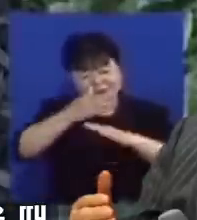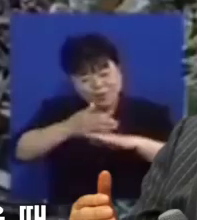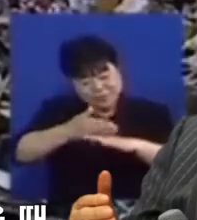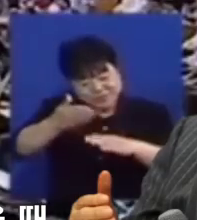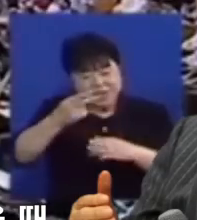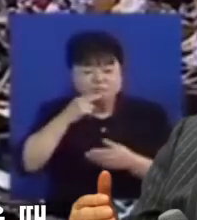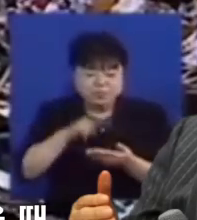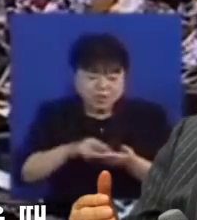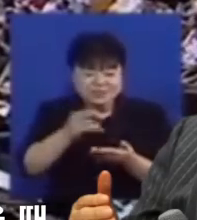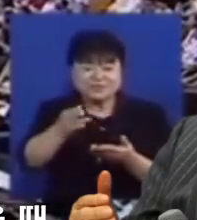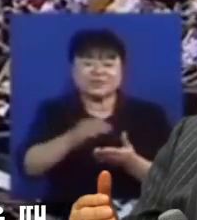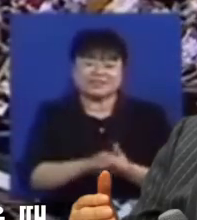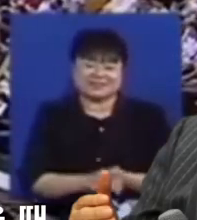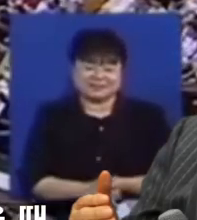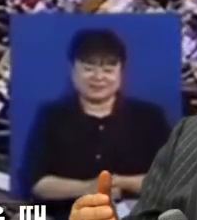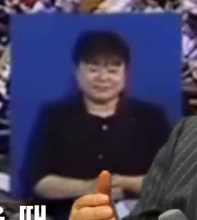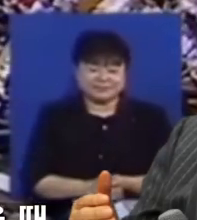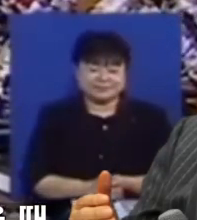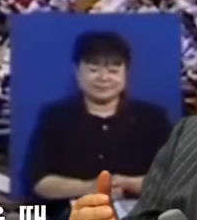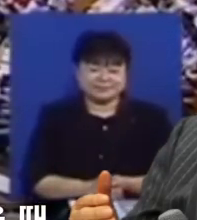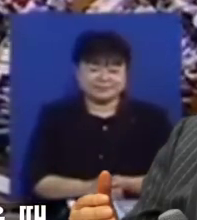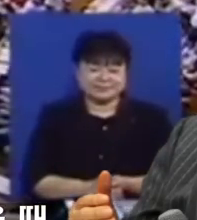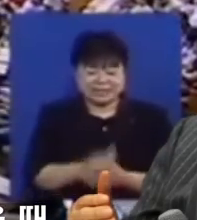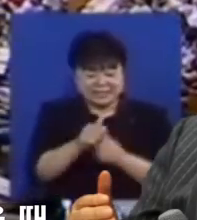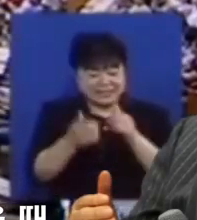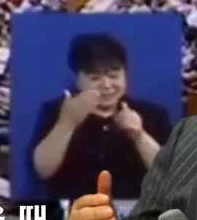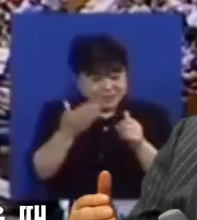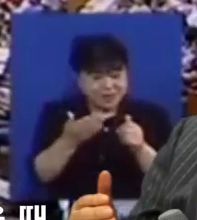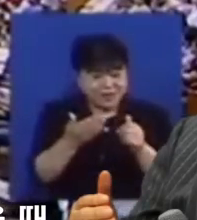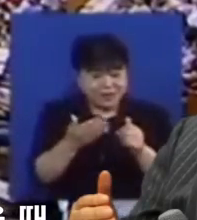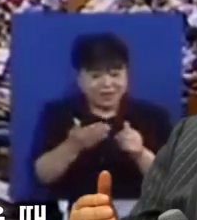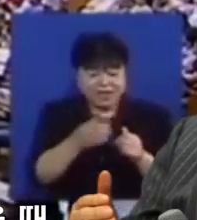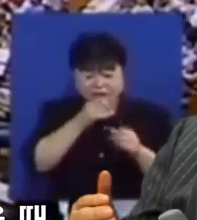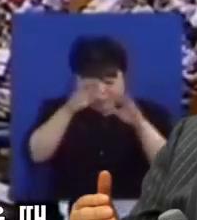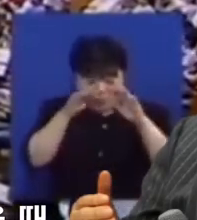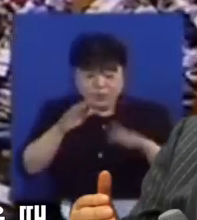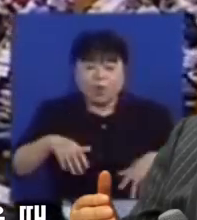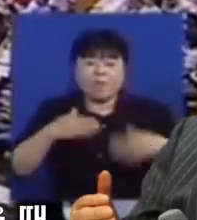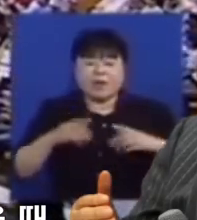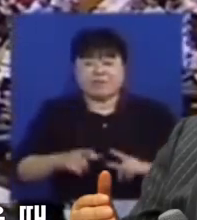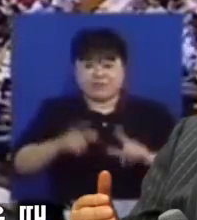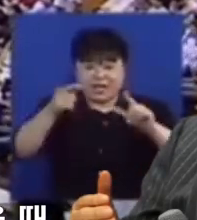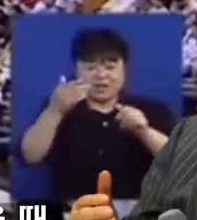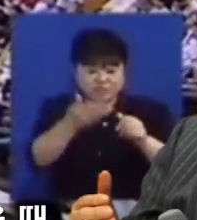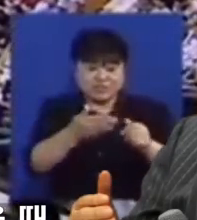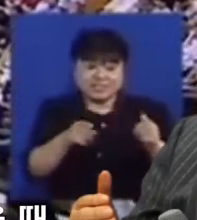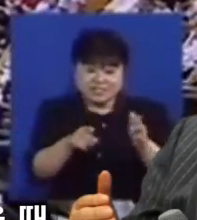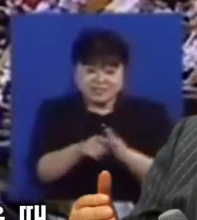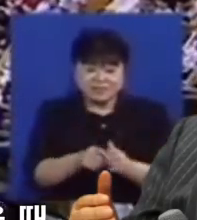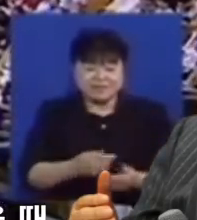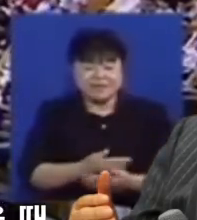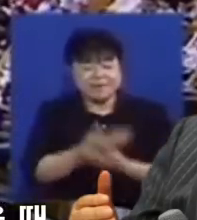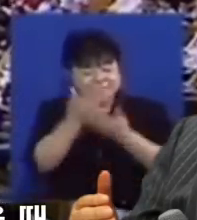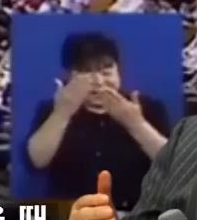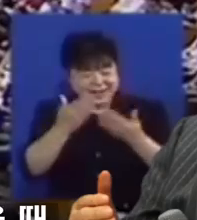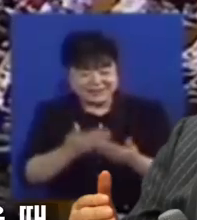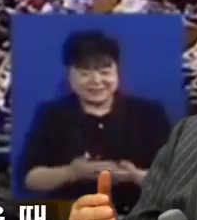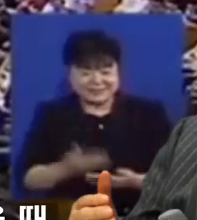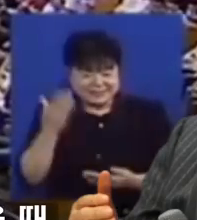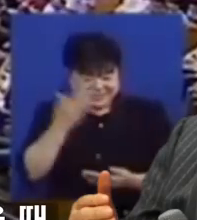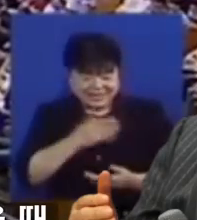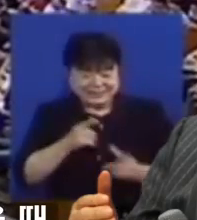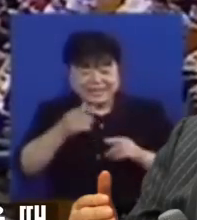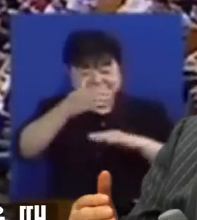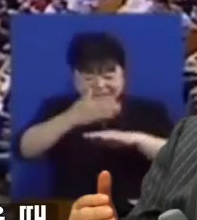감사하다는 편지를 늘 쓰는 것이 기억납니다. 이러므로 하나님이 우리에게 비 오는 날, 바람 부는 날을 주신 것은 맑은 날을 감사할 수